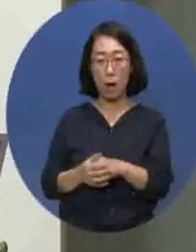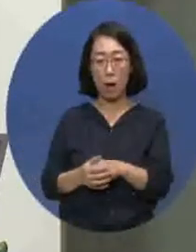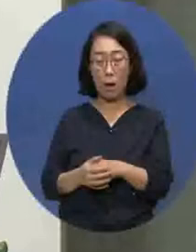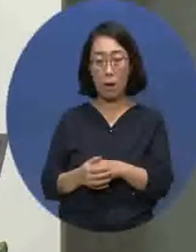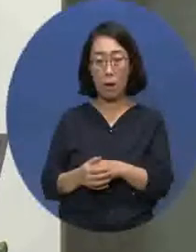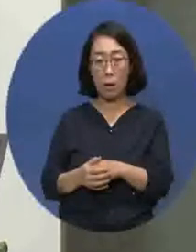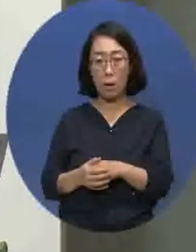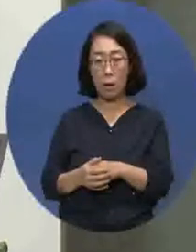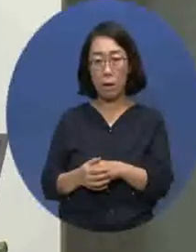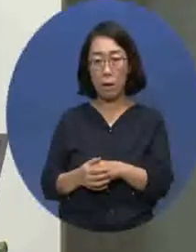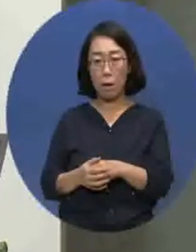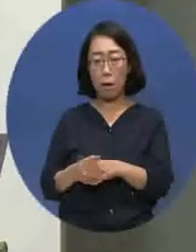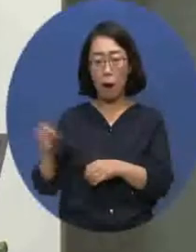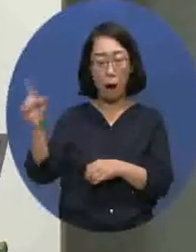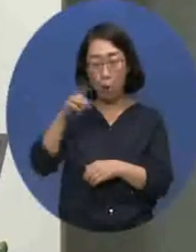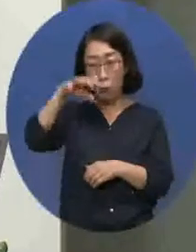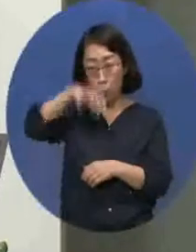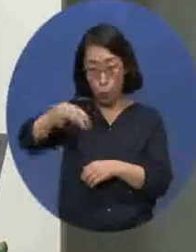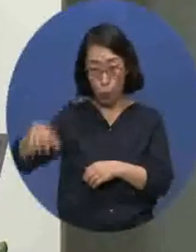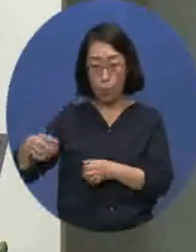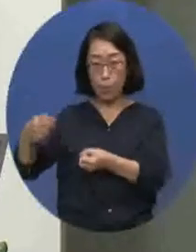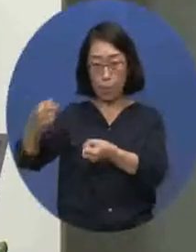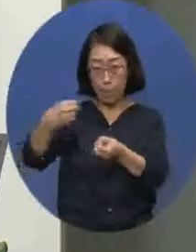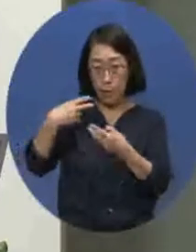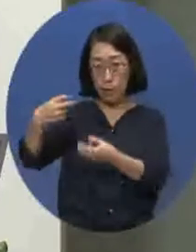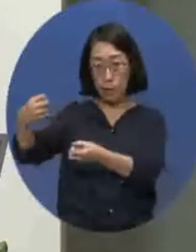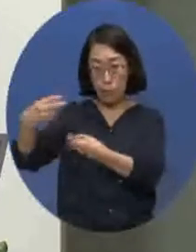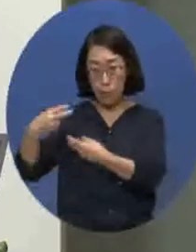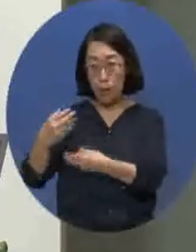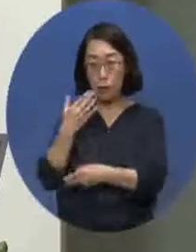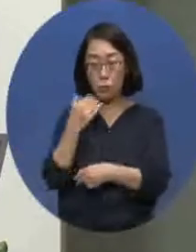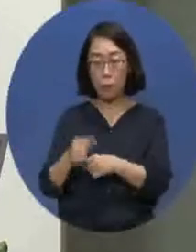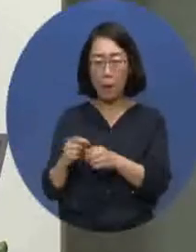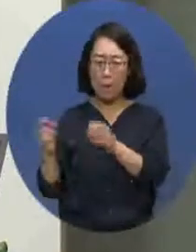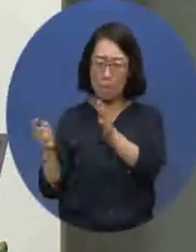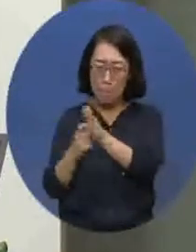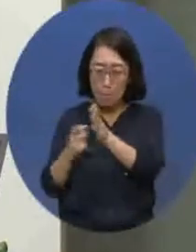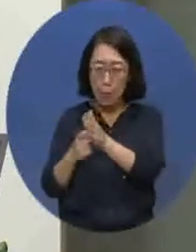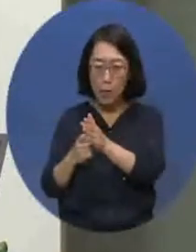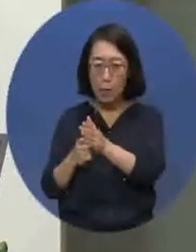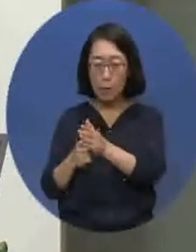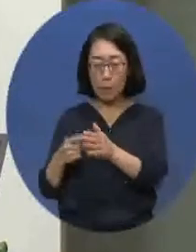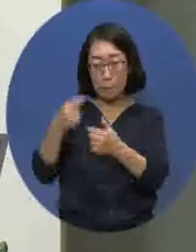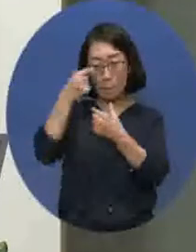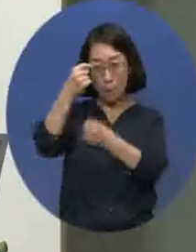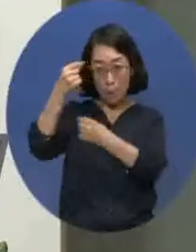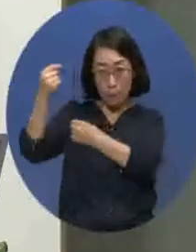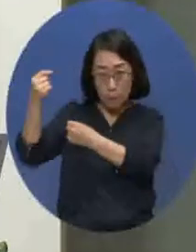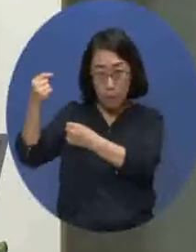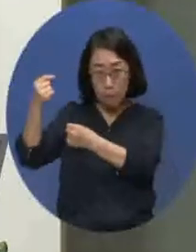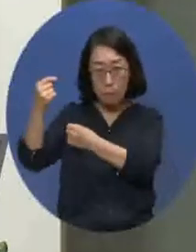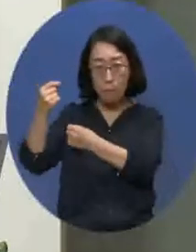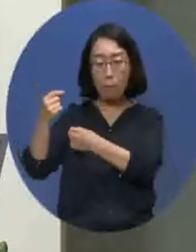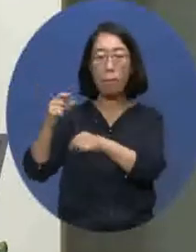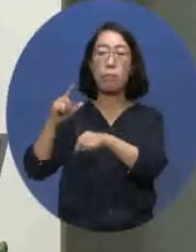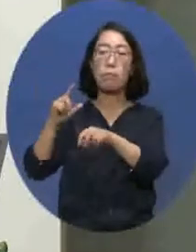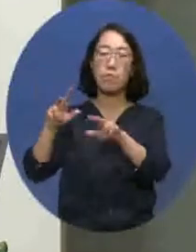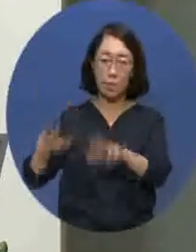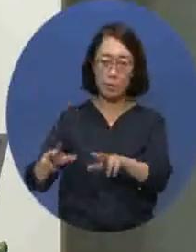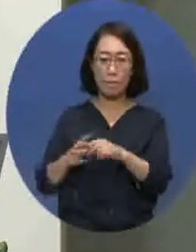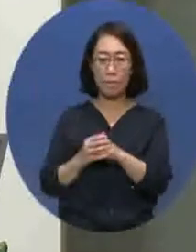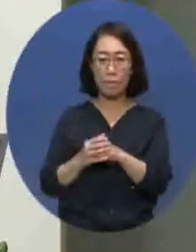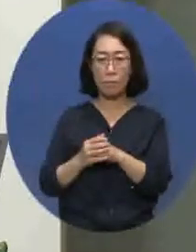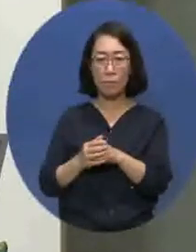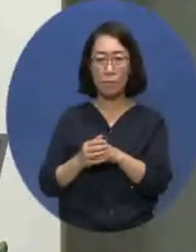물건 이래도 배다 해 주는 그러나 주 심 속청 와칸 시대 우리가 살다보니까 과연